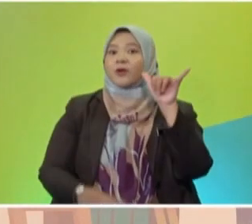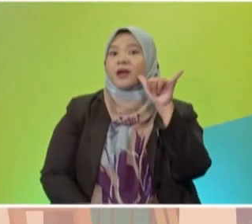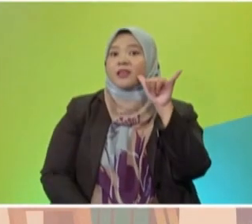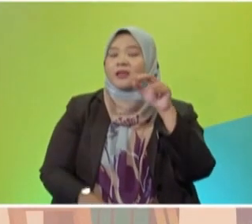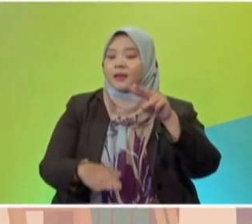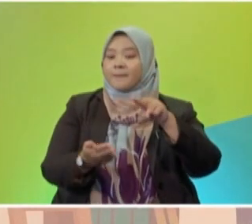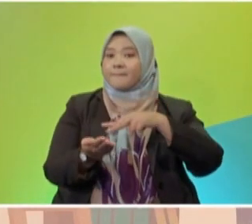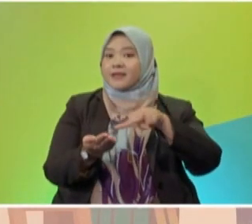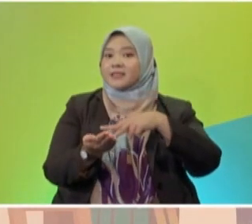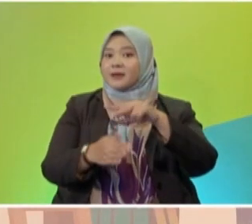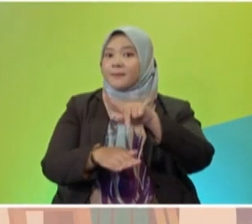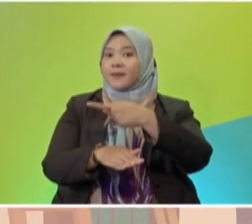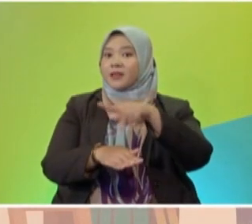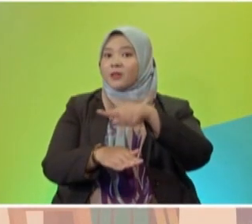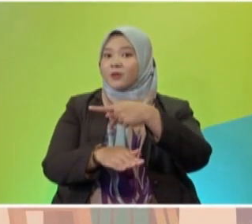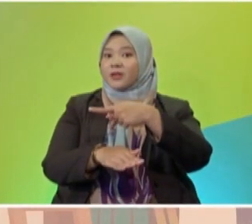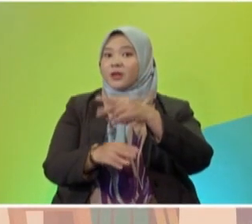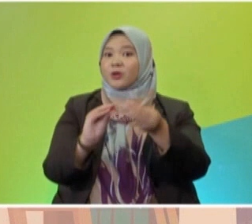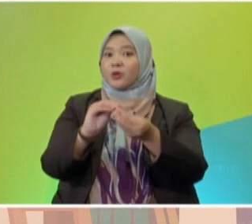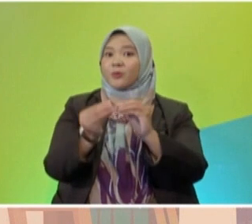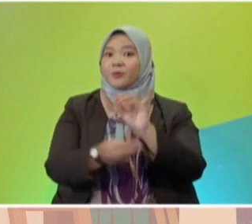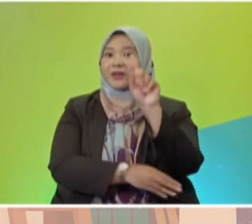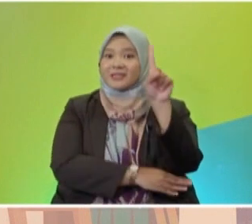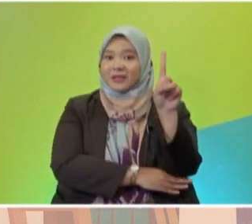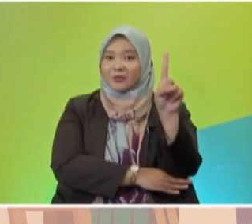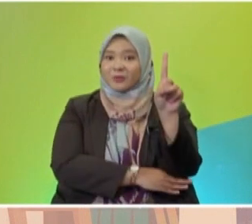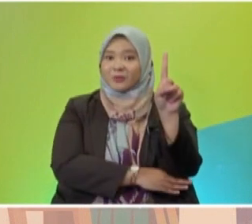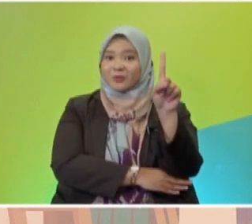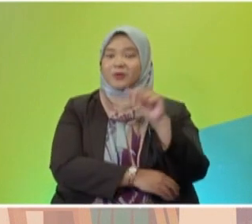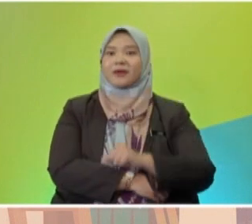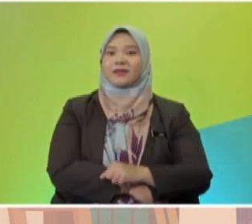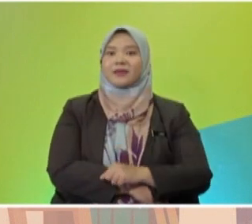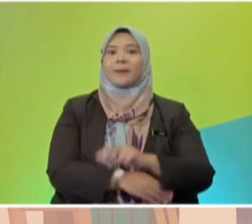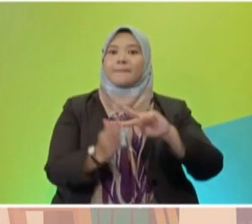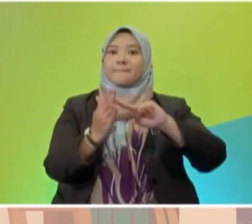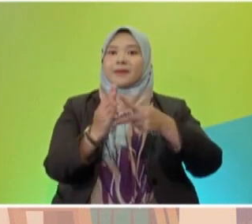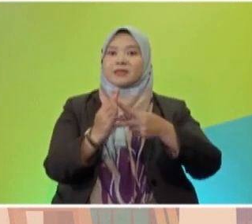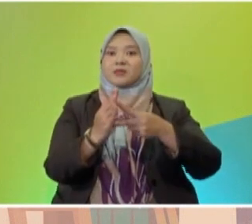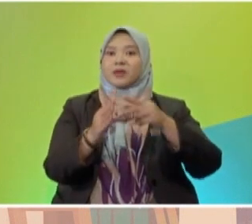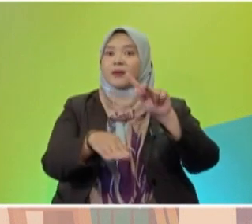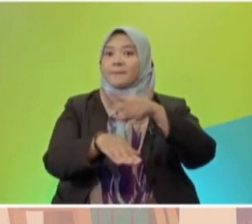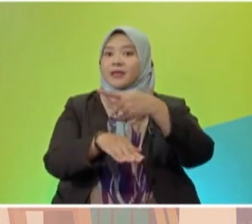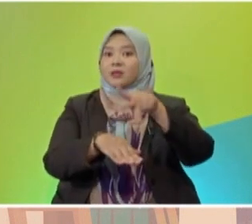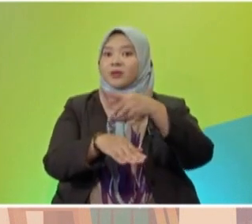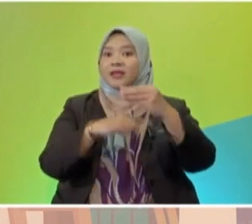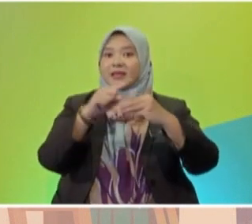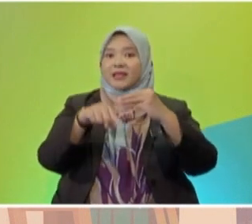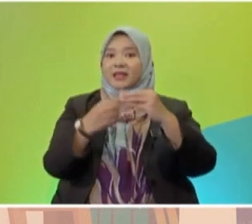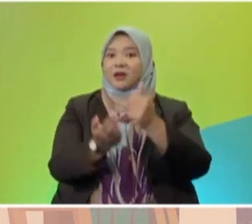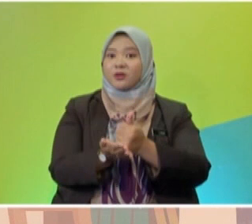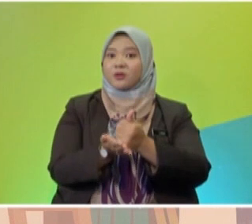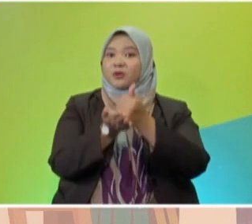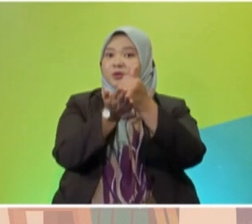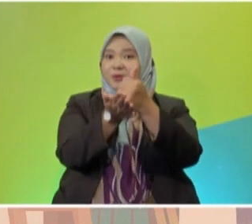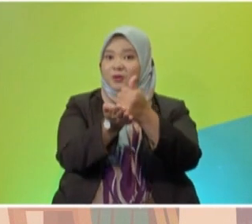si anak maklum. Mari kawan, kita berpantun, pantun tentang tolong menolong.